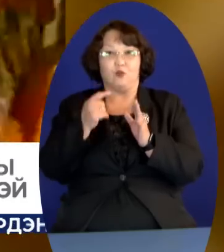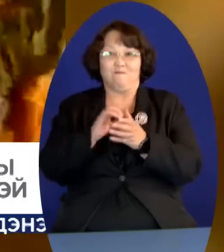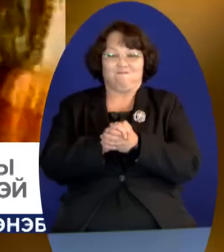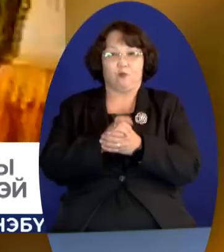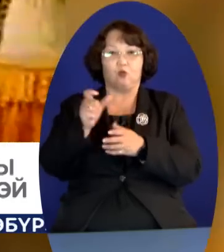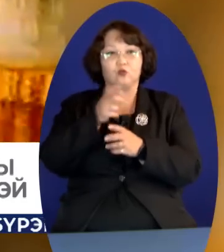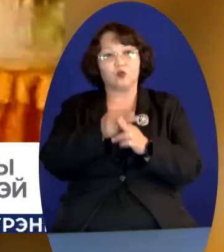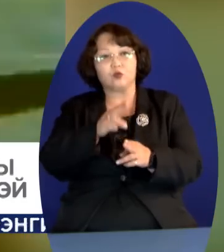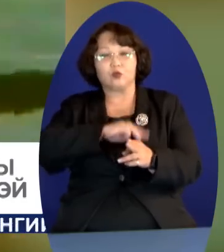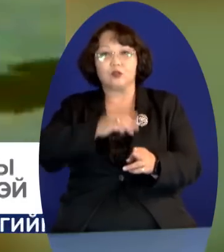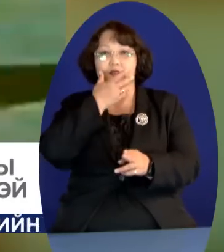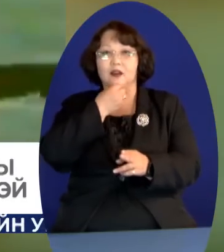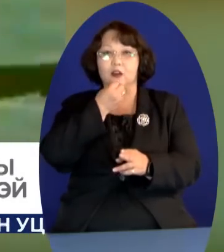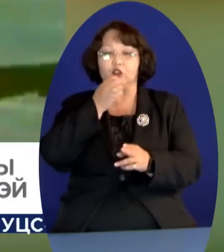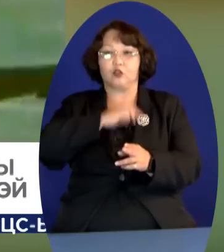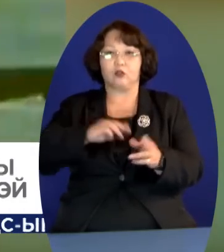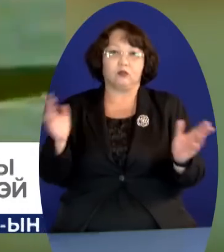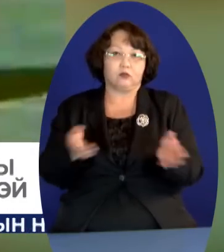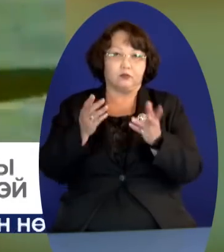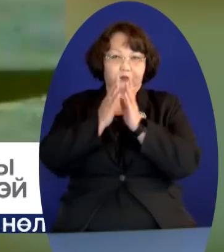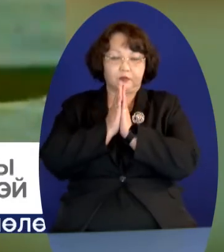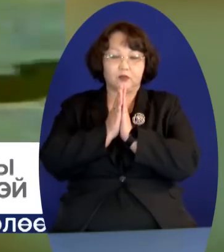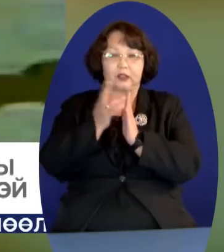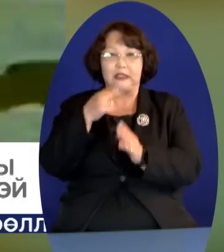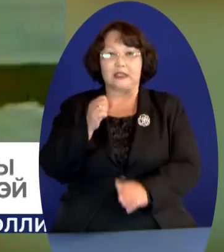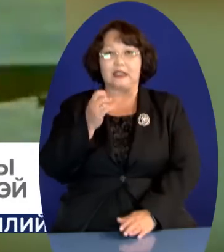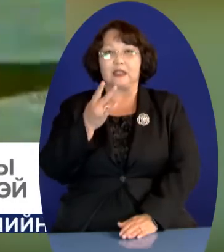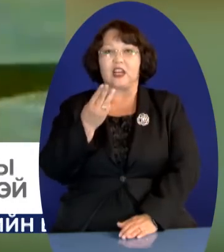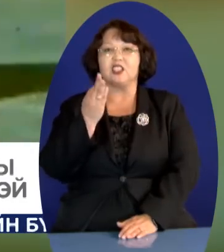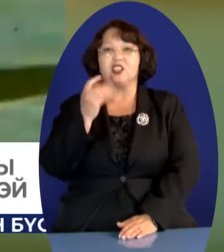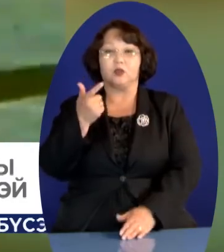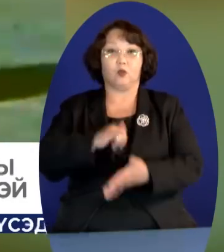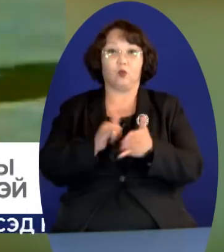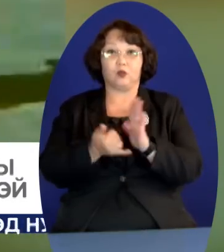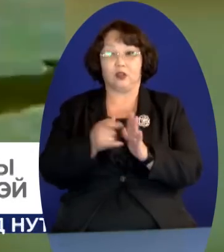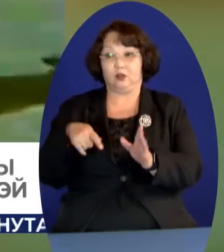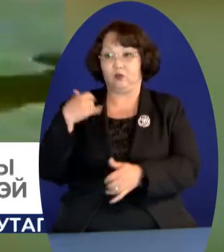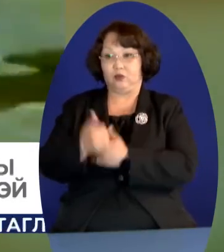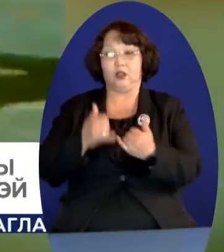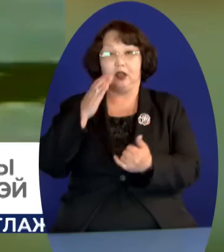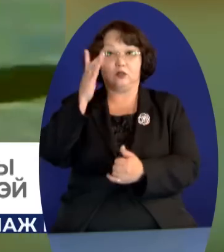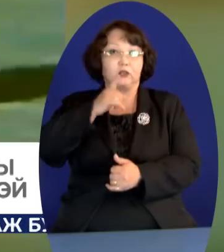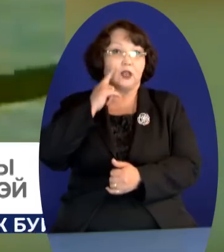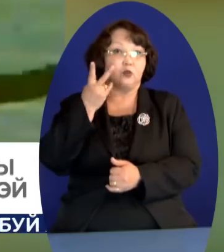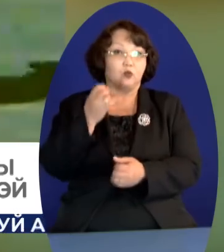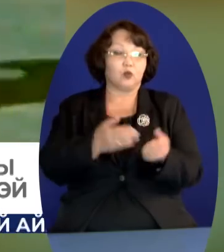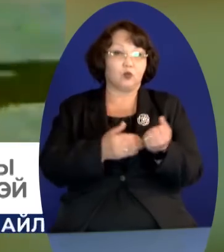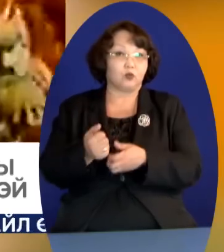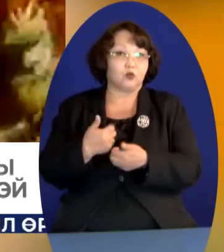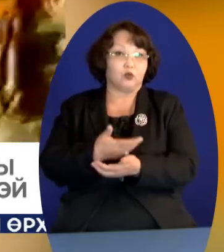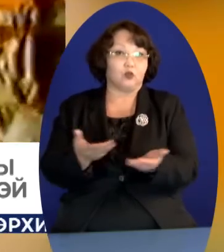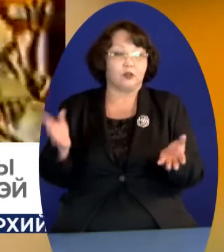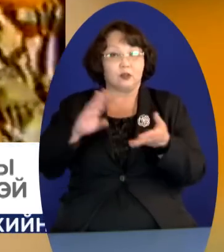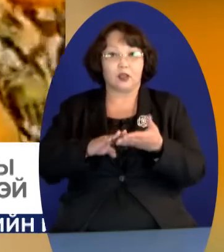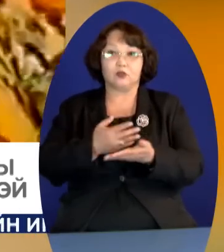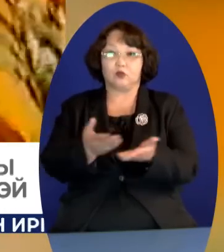гэгэн бүхнийг оршоосон хурал номын зан үйлийг даншиг гэж нэрлэдэг байна. Энэ уламжлалыг ирээдүйн хойчуд өвлүүлэн үлдээх